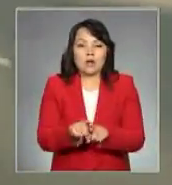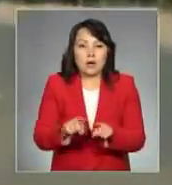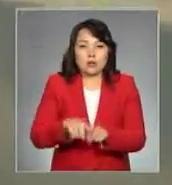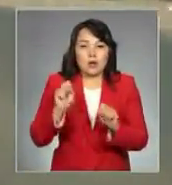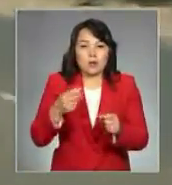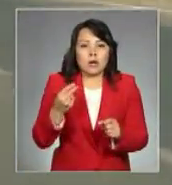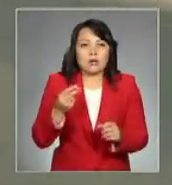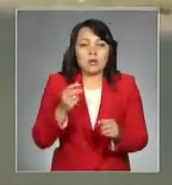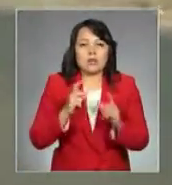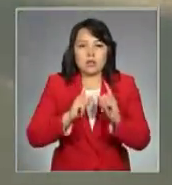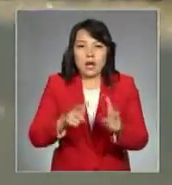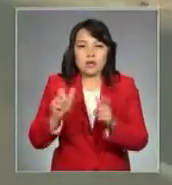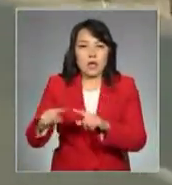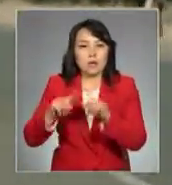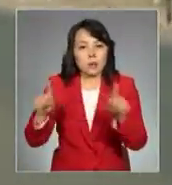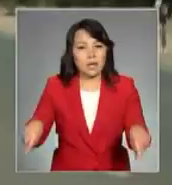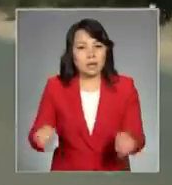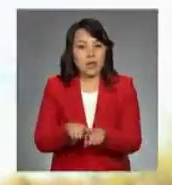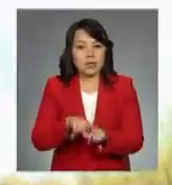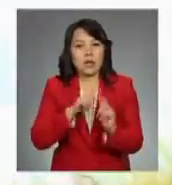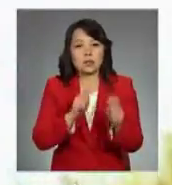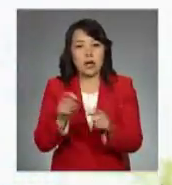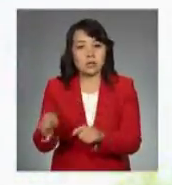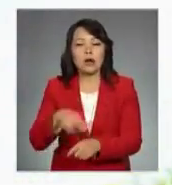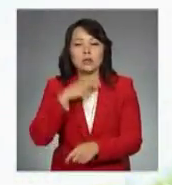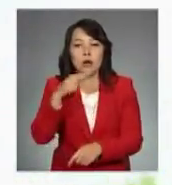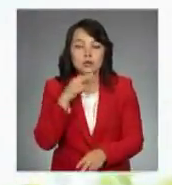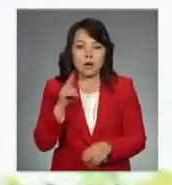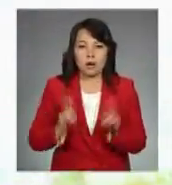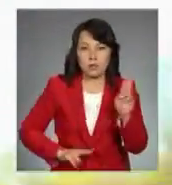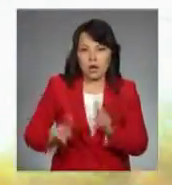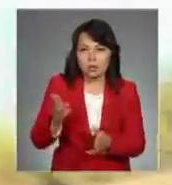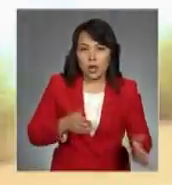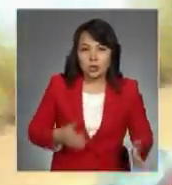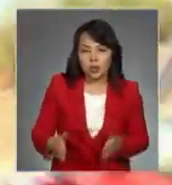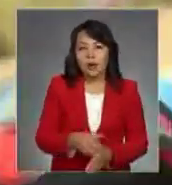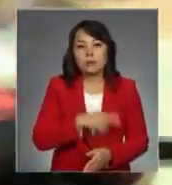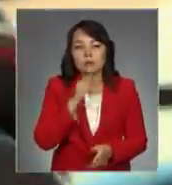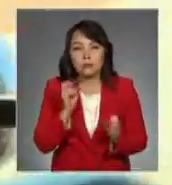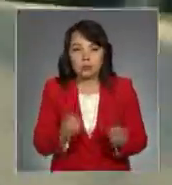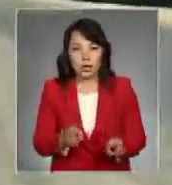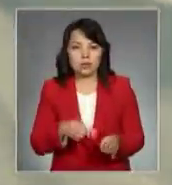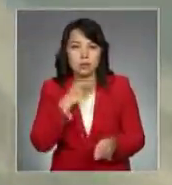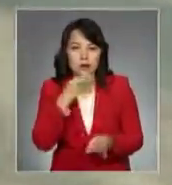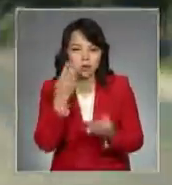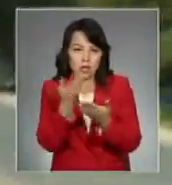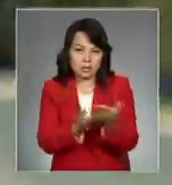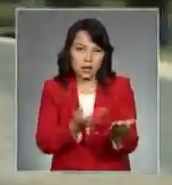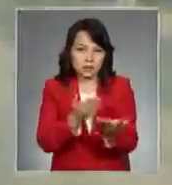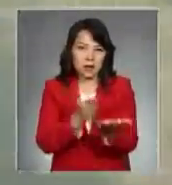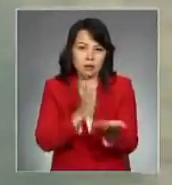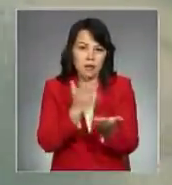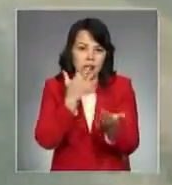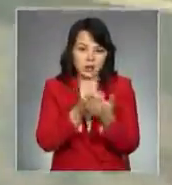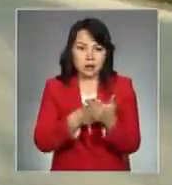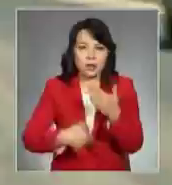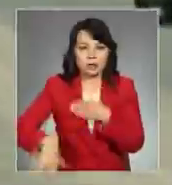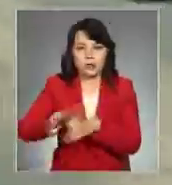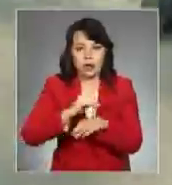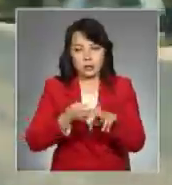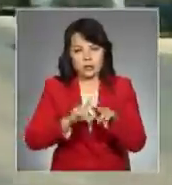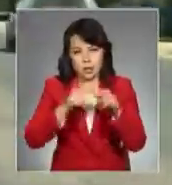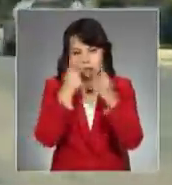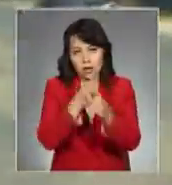жүргізушілерге парақшалар таратты. Онда әрдайым сергек әрі қауіп-қатерден сақ жүруге шақыратын сөздер жазылған. Жалпы бұл шара биыл